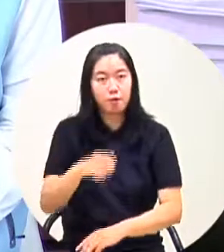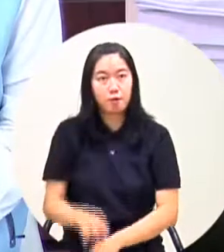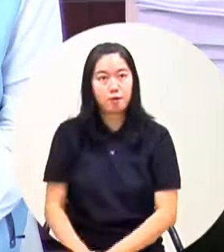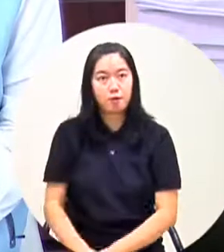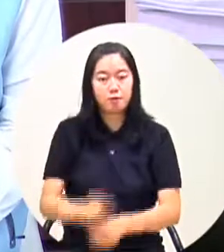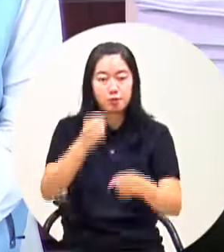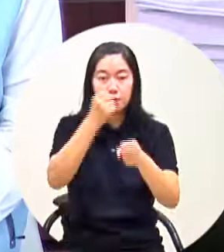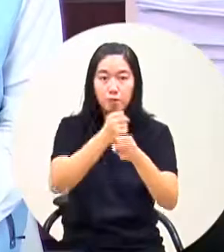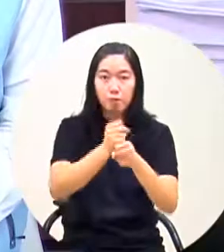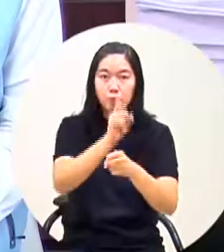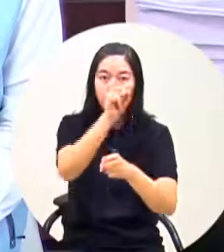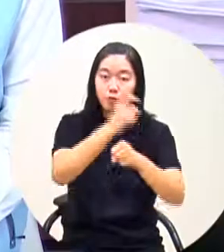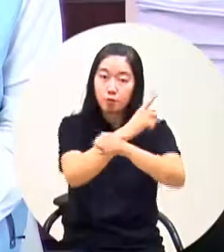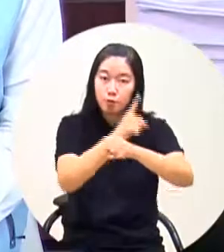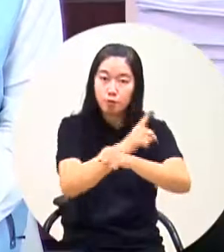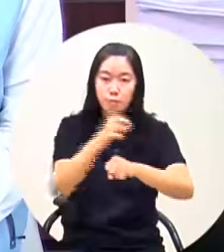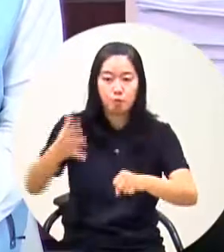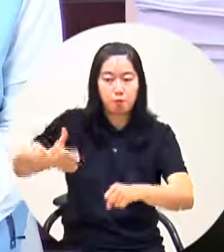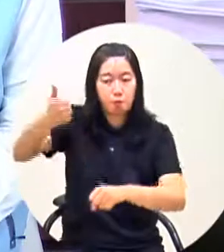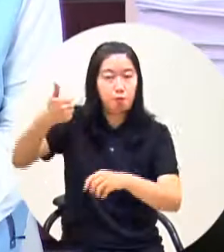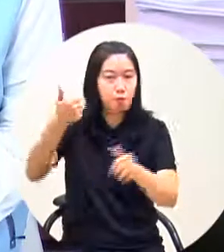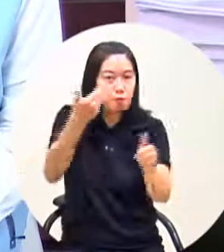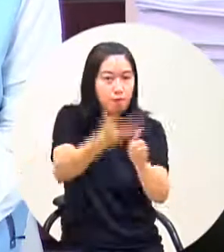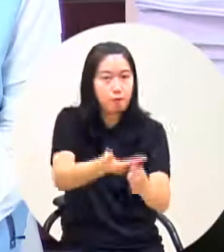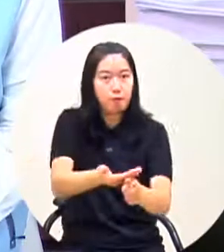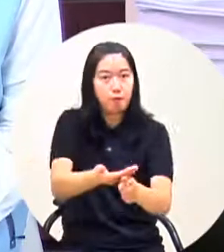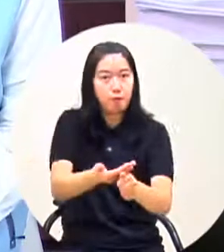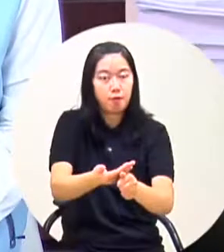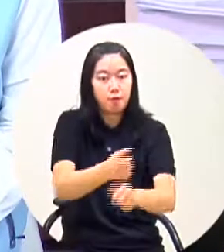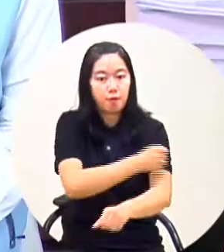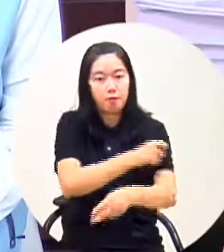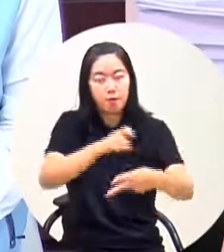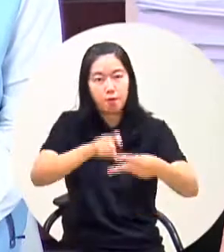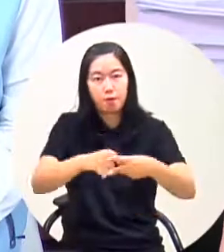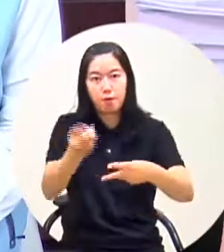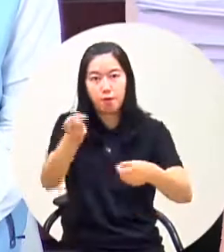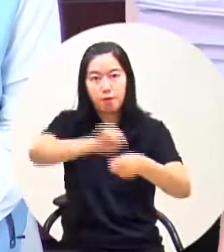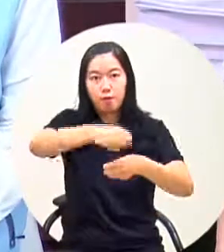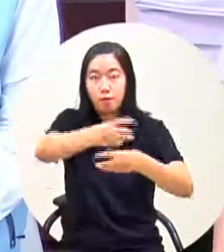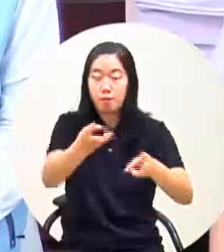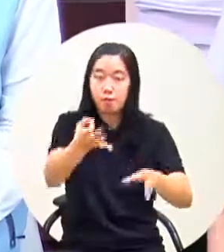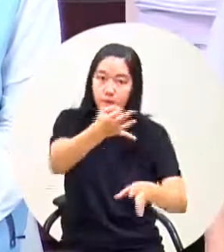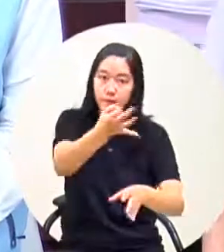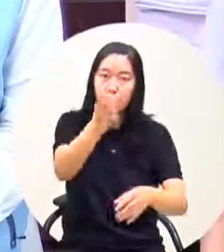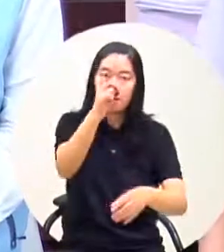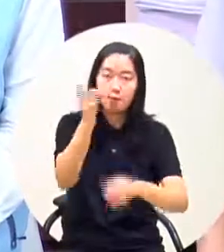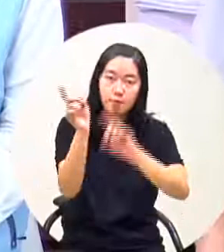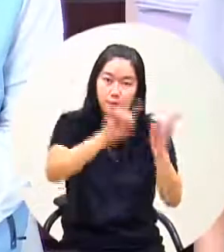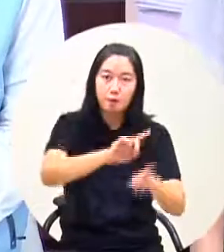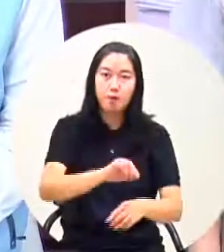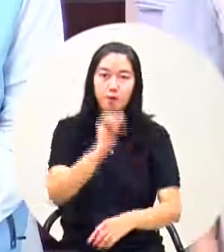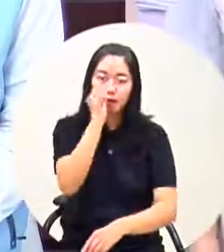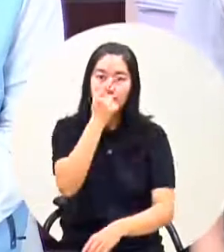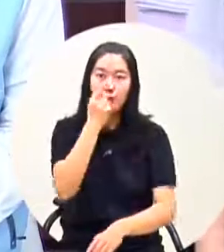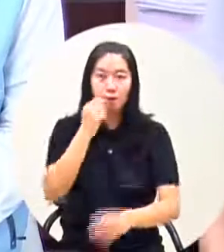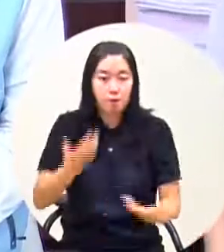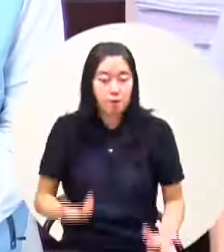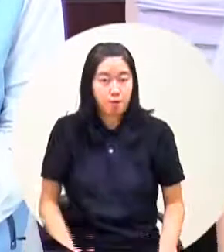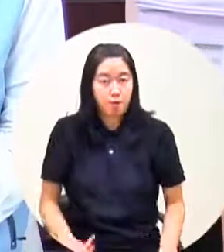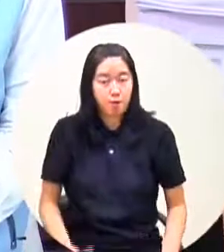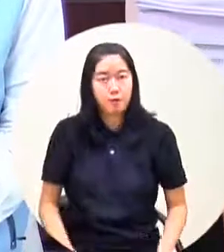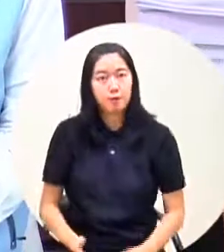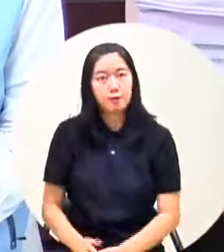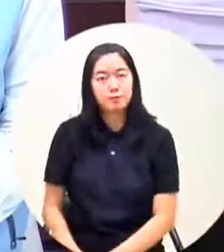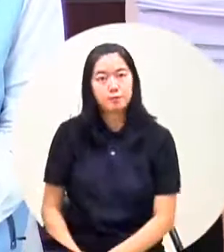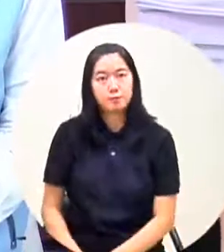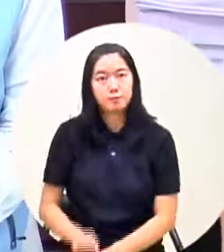就头家就只要吼，互劳工一点钟的加班费哈。啊，另外就是特休的部分哈。 现在法律